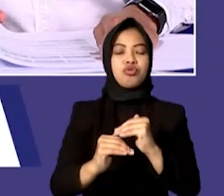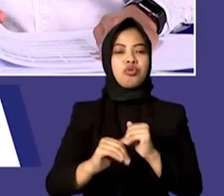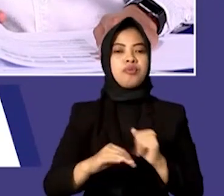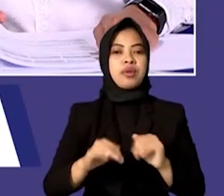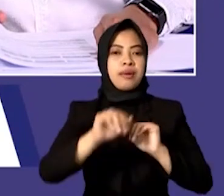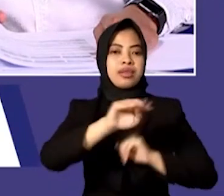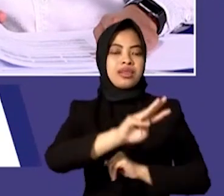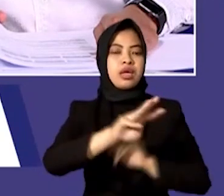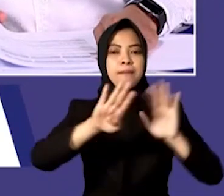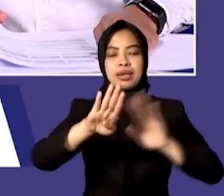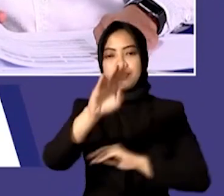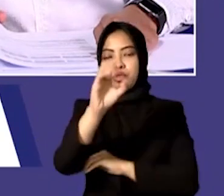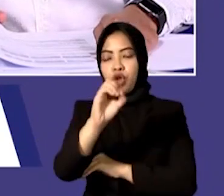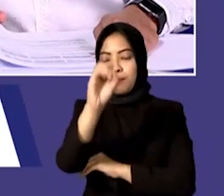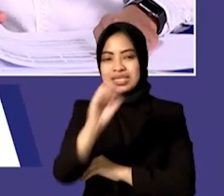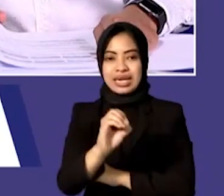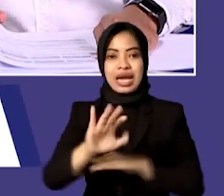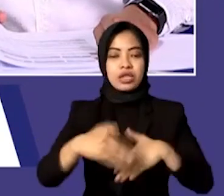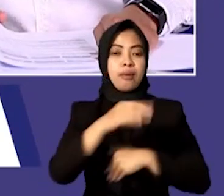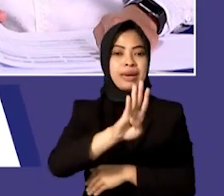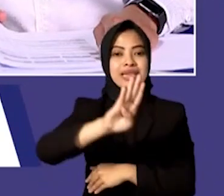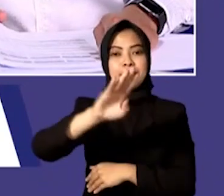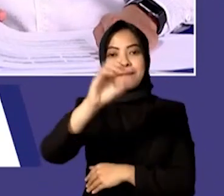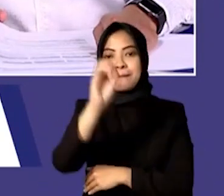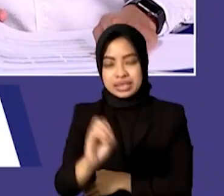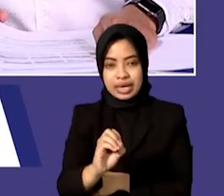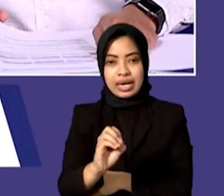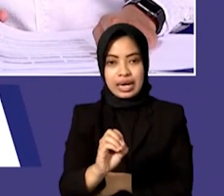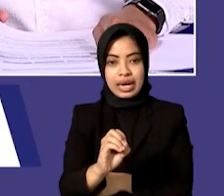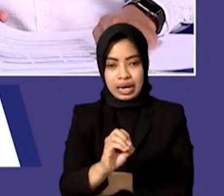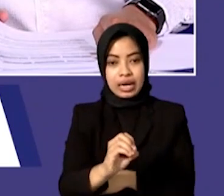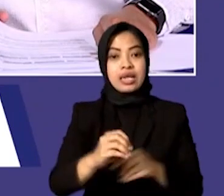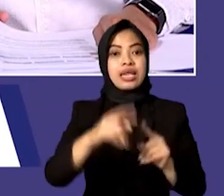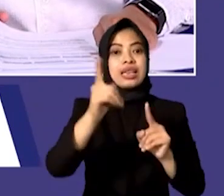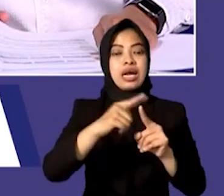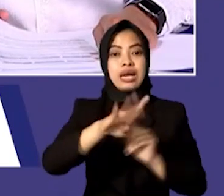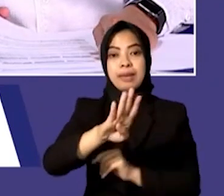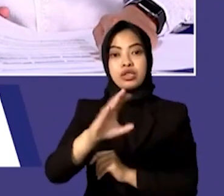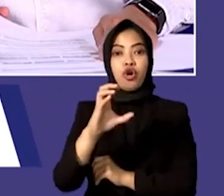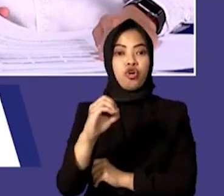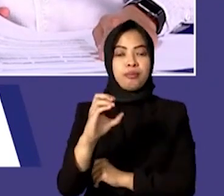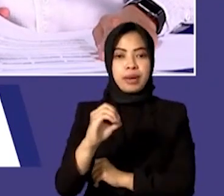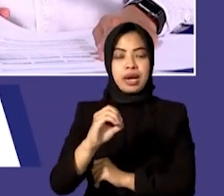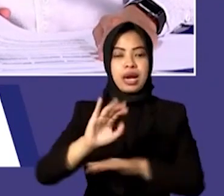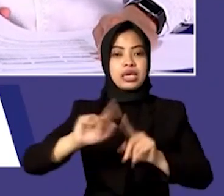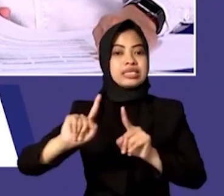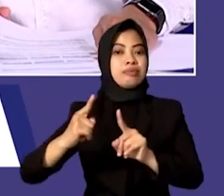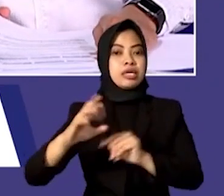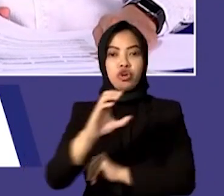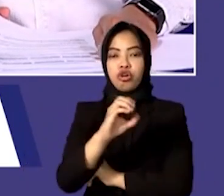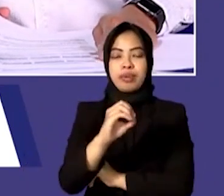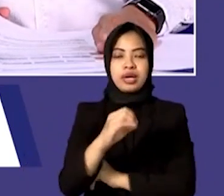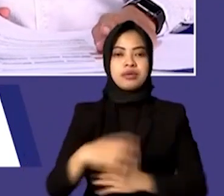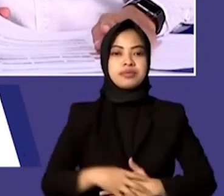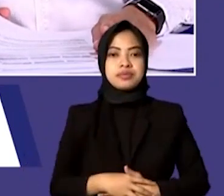0,34 persen dan 0,4 persen terjadi masing-masing pada tanggal 4 Oktober dan 11